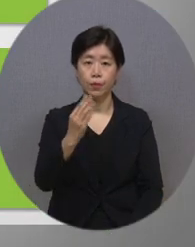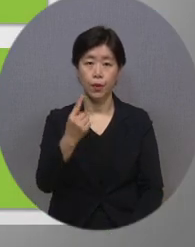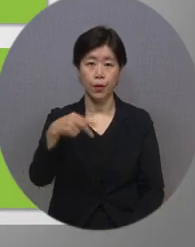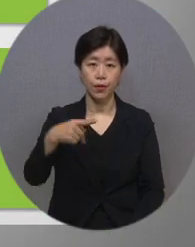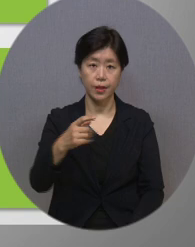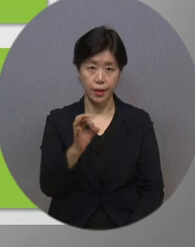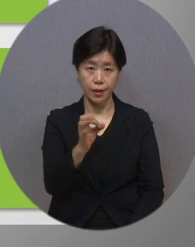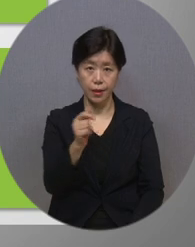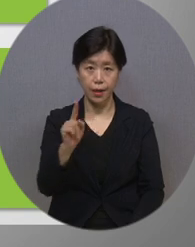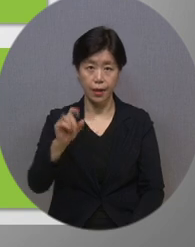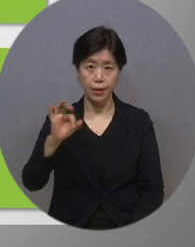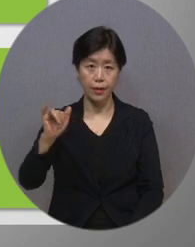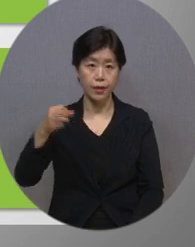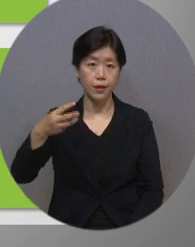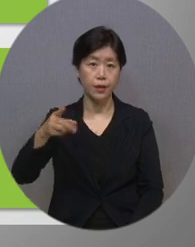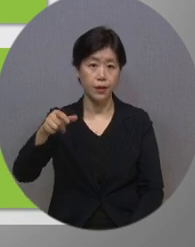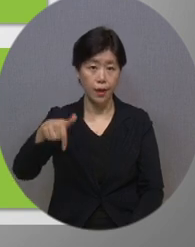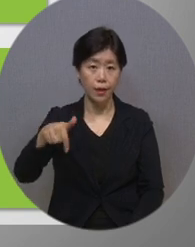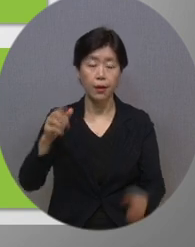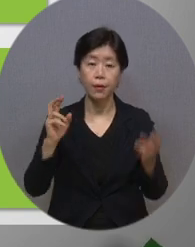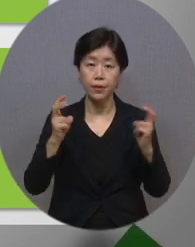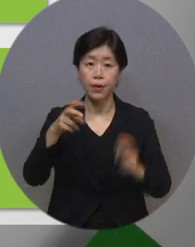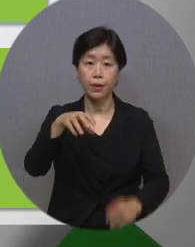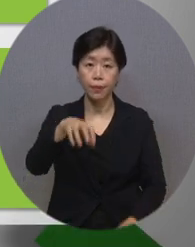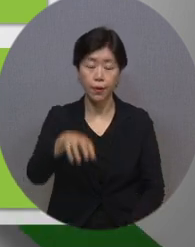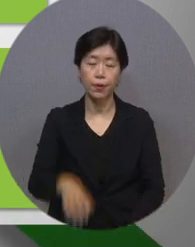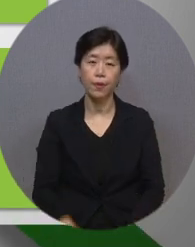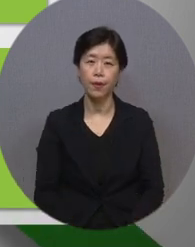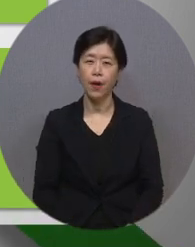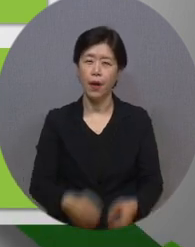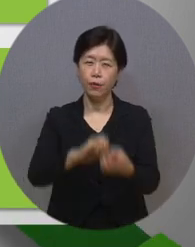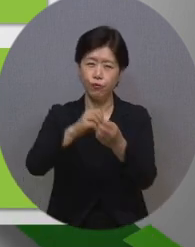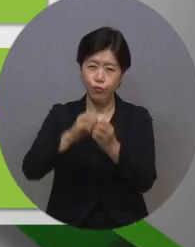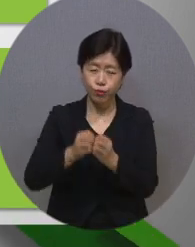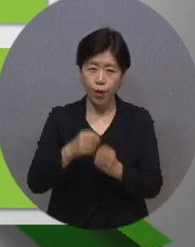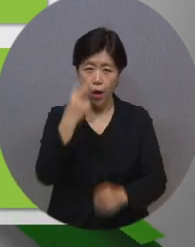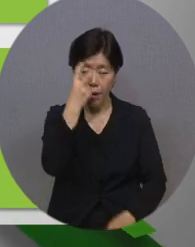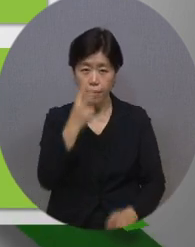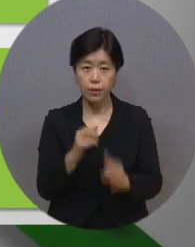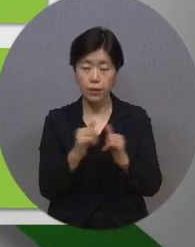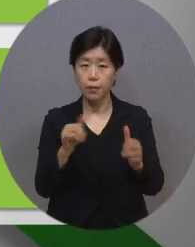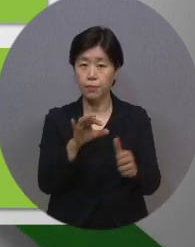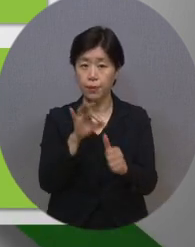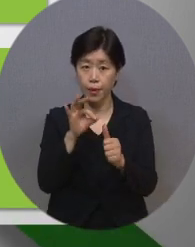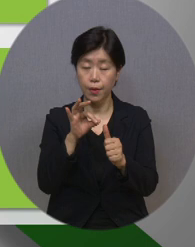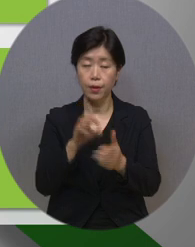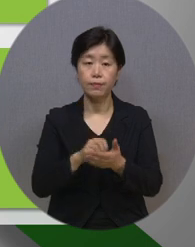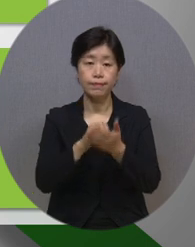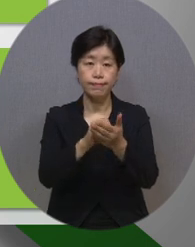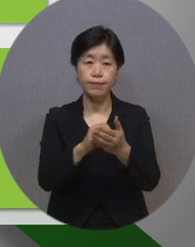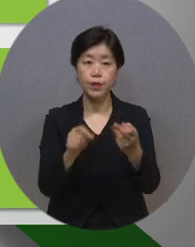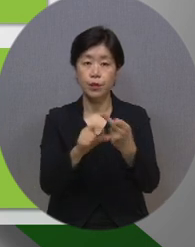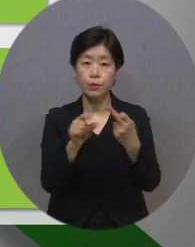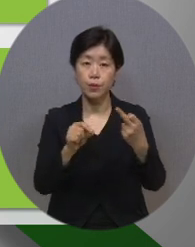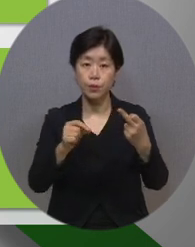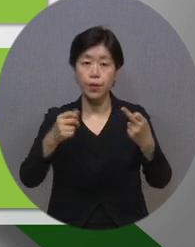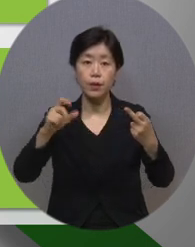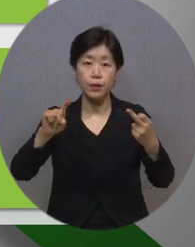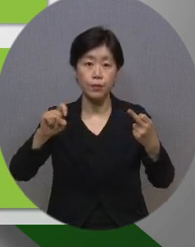주식회사 보승하이텍에서 생산품질 사무원 및 관리원을 모집합니다. 접수 마감일은